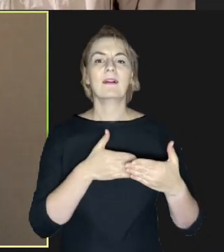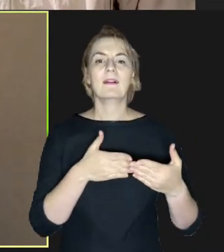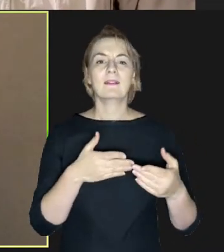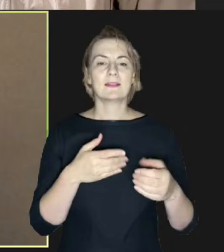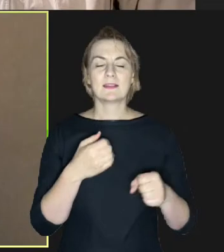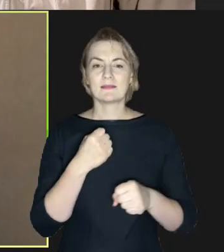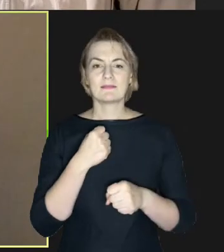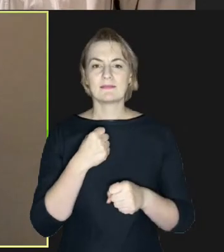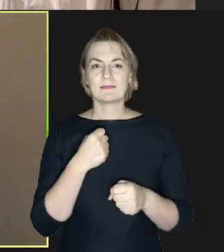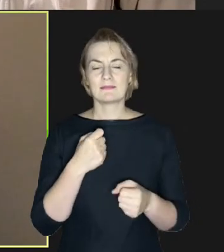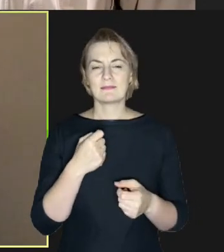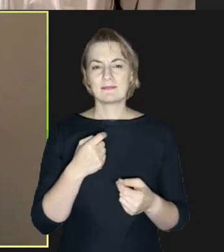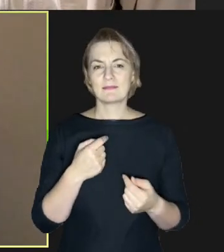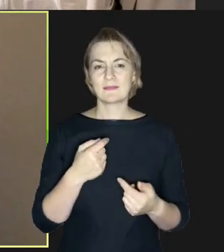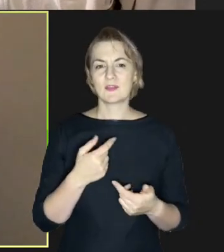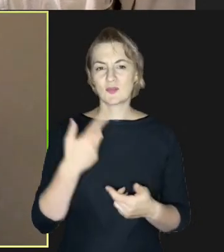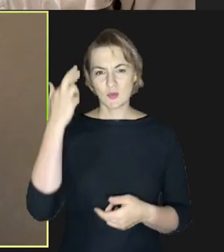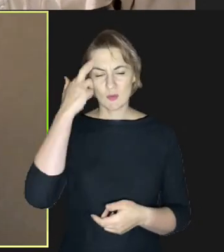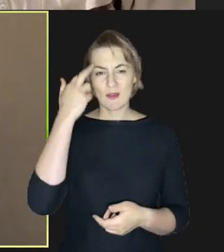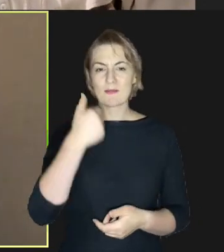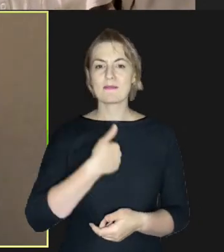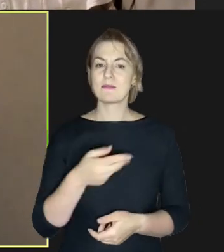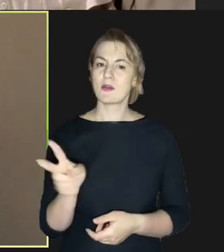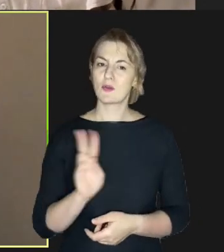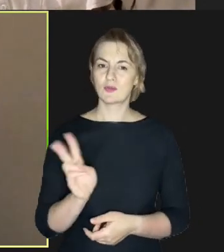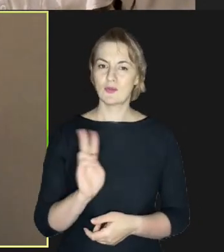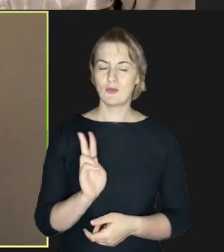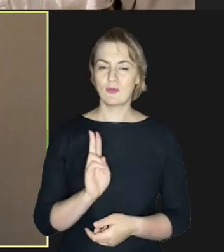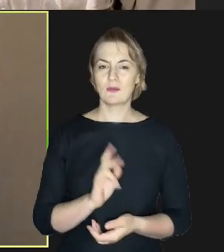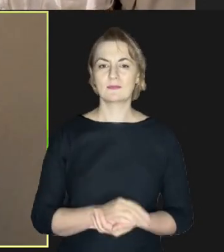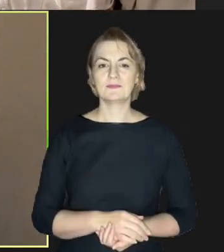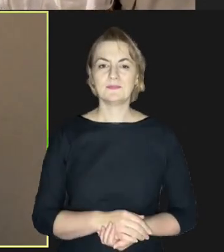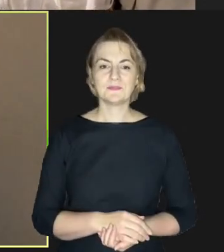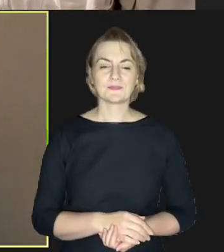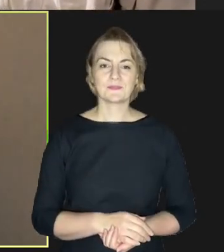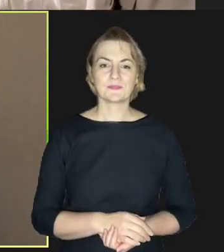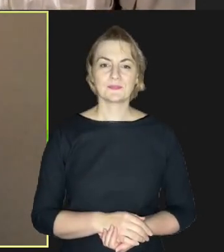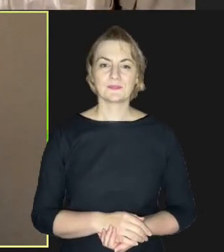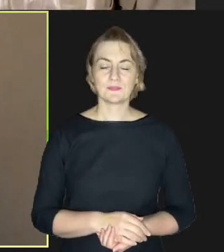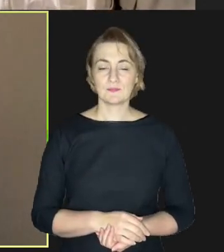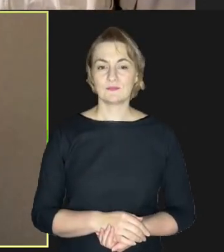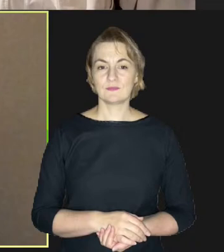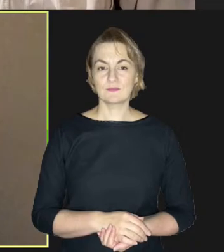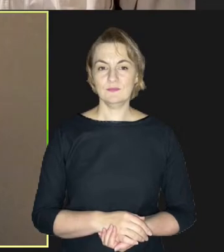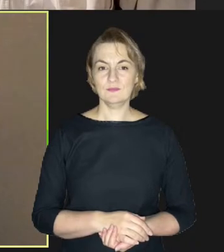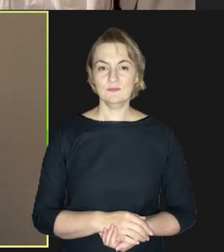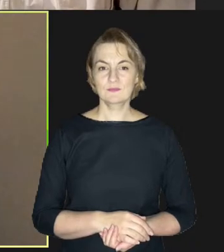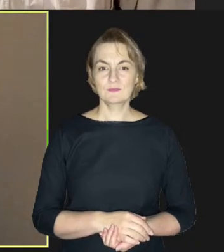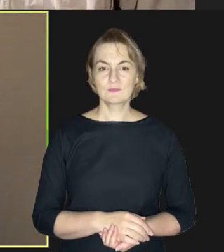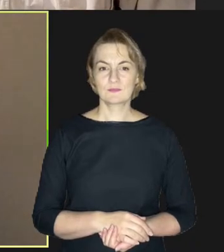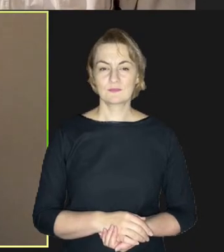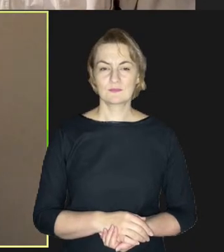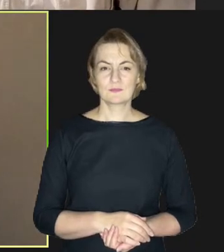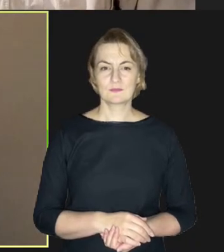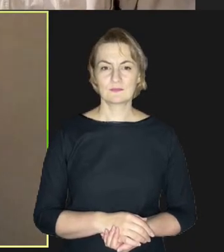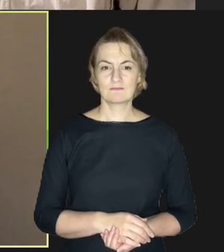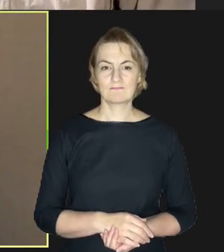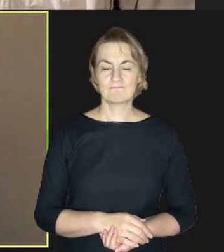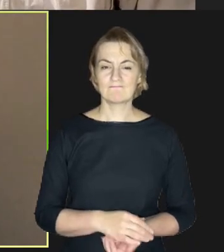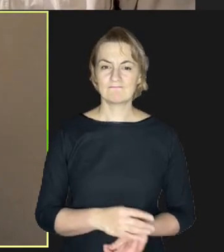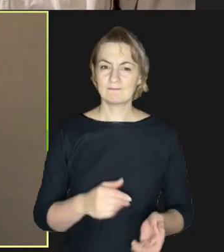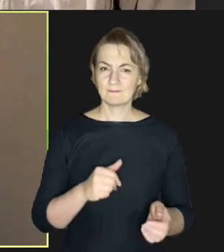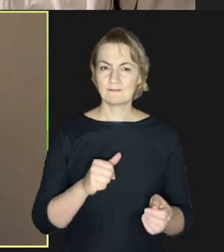nad pytaniem, kim jestem w istocie, tak? I to też nie jest masowanie ego, bo to